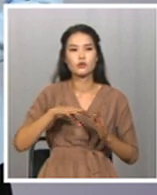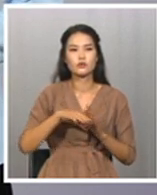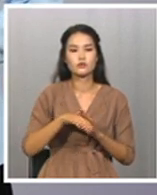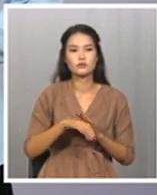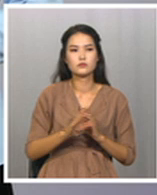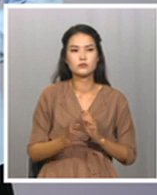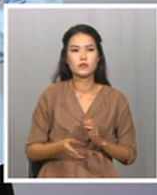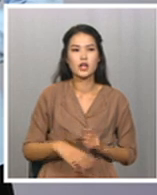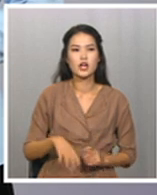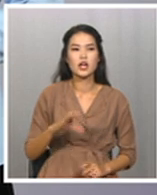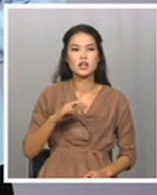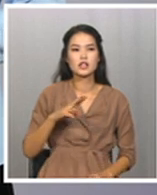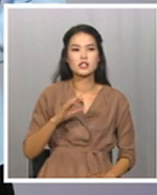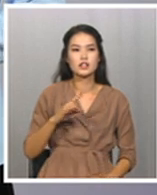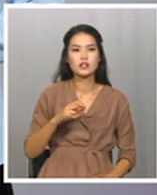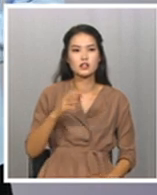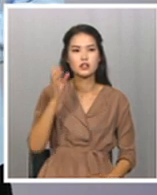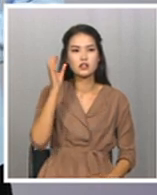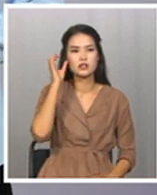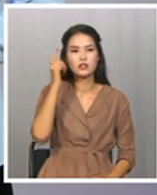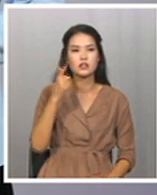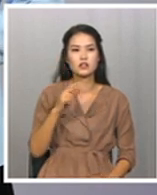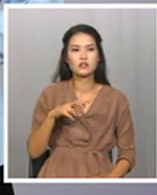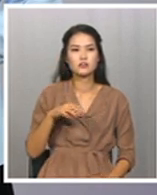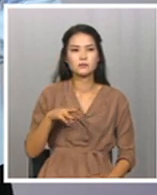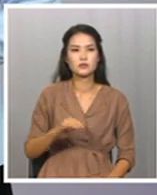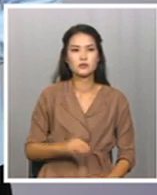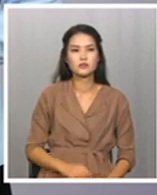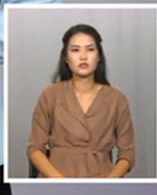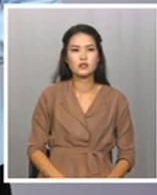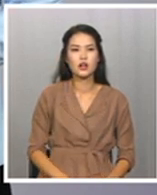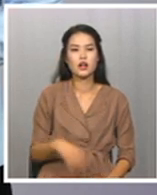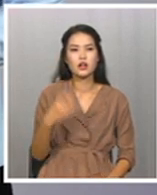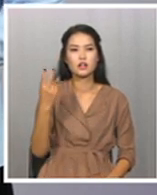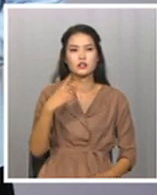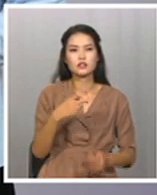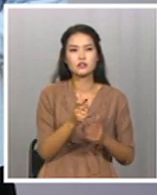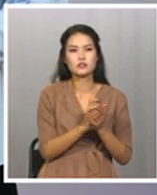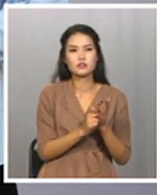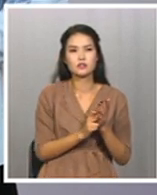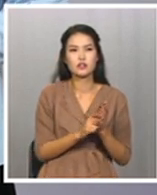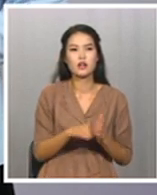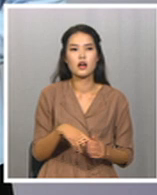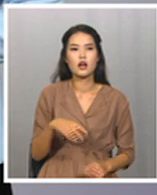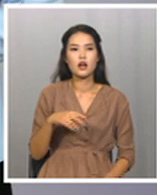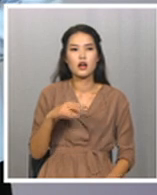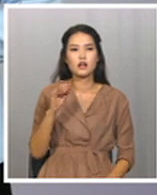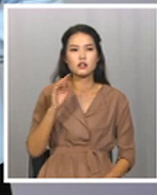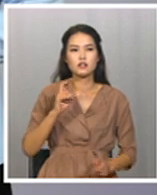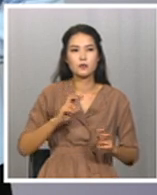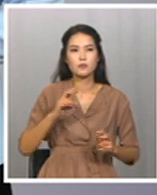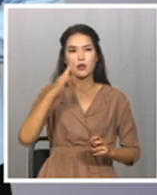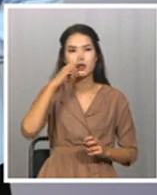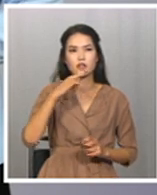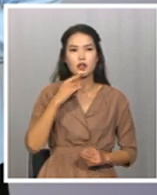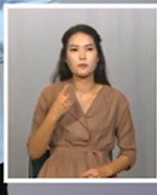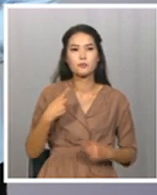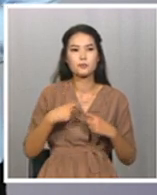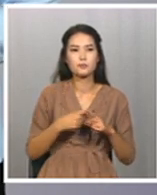тұрады. Стилі – ғылыми. Екінші әмәтіні. Тақырыбы –